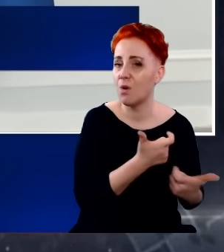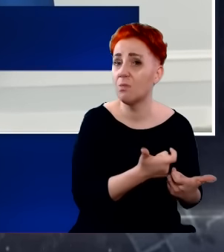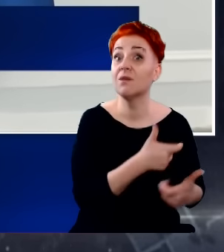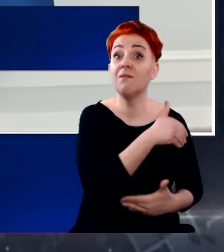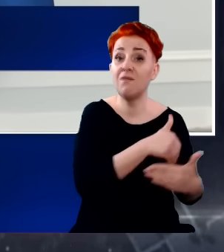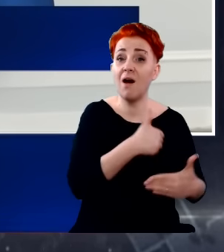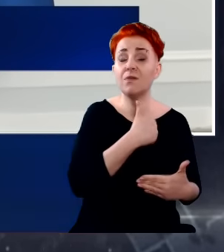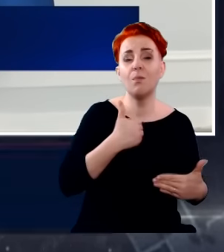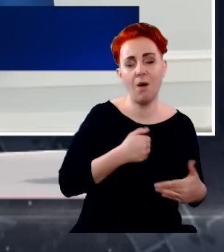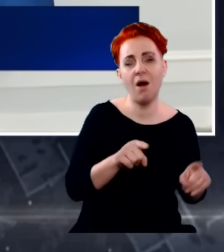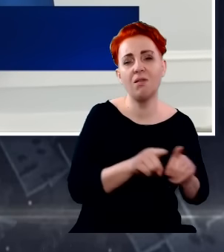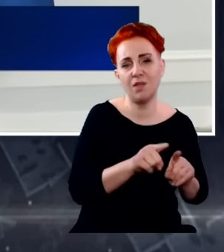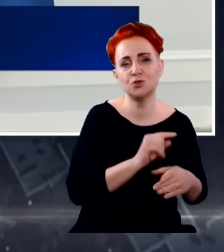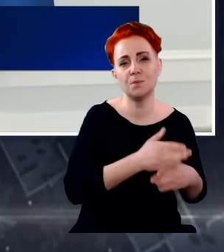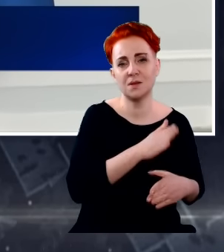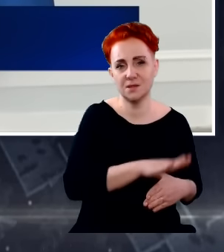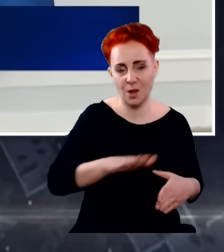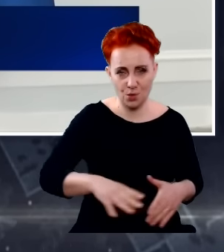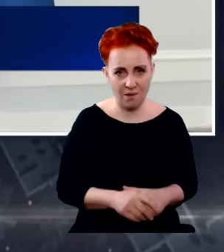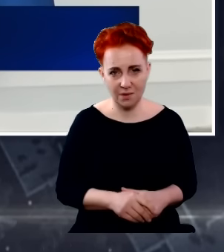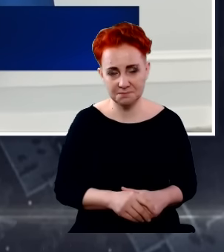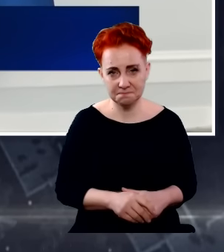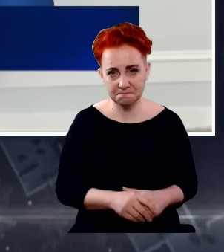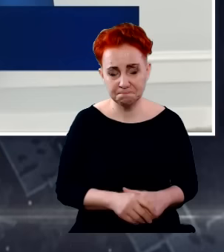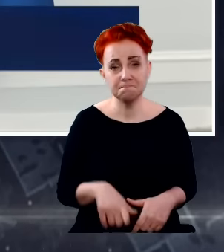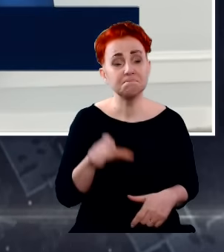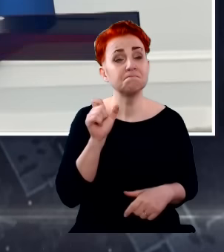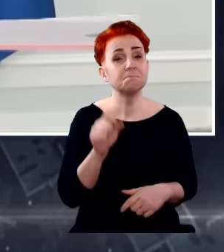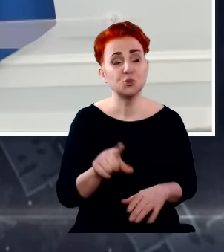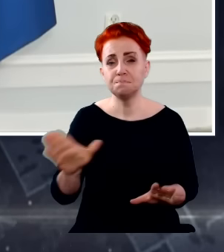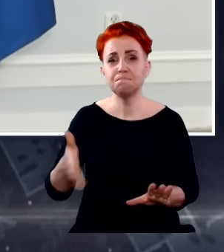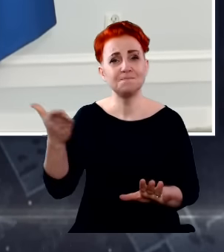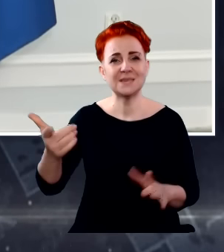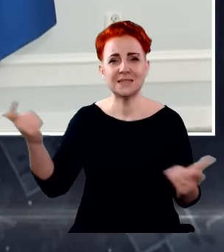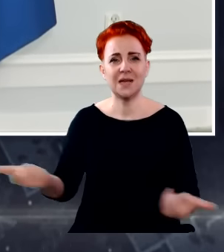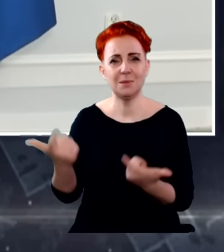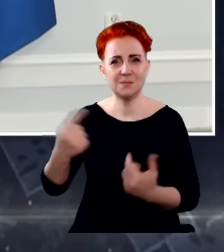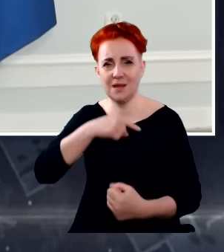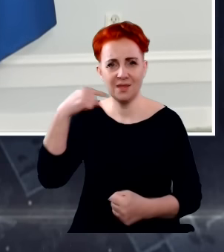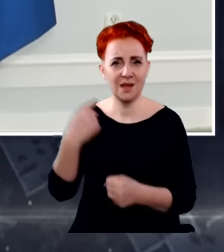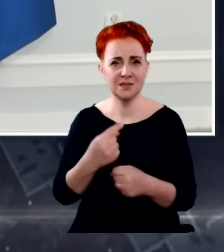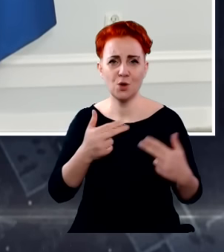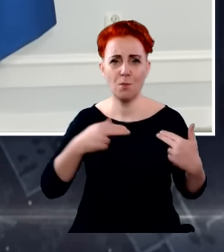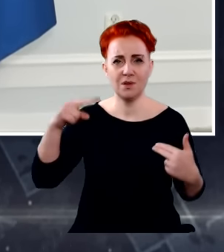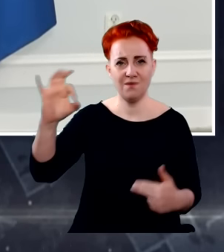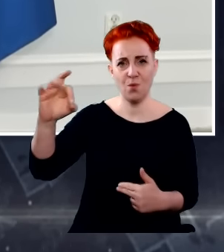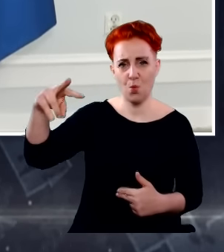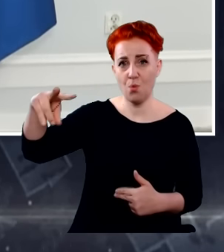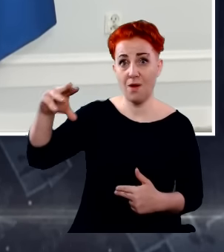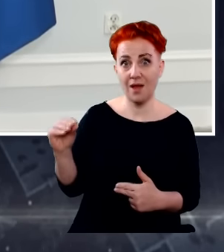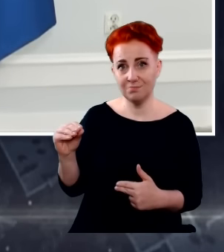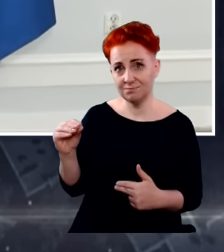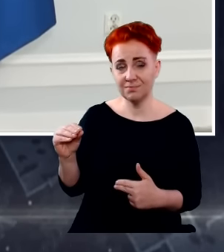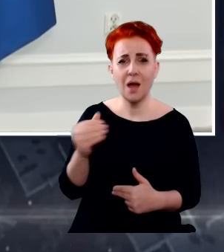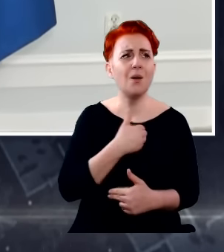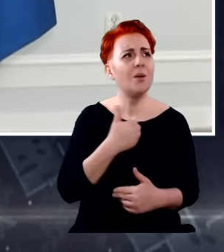wewnętrznej, jak i na arenie międzynarodowej. Z jednej strony mamy bardzo niebezpieczne decyzje Komisji Europejskiej, które wciągają Polskę,